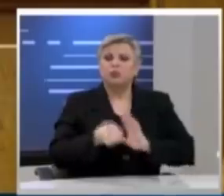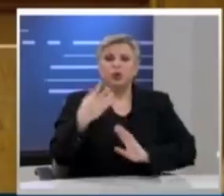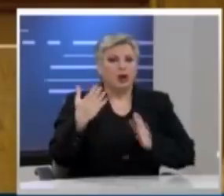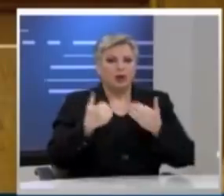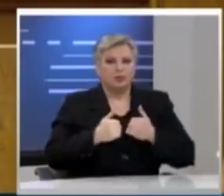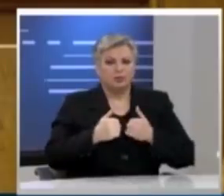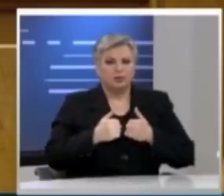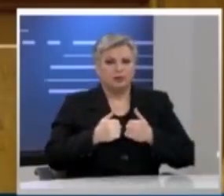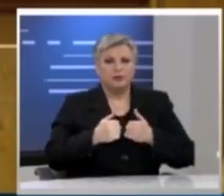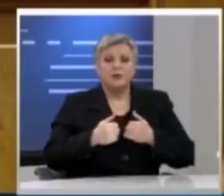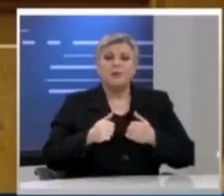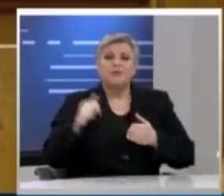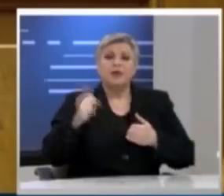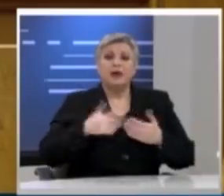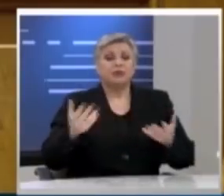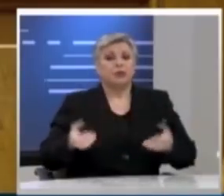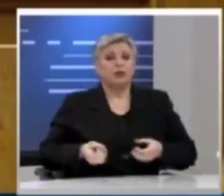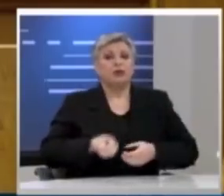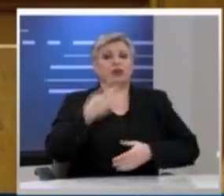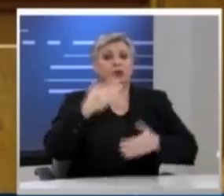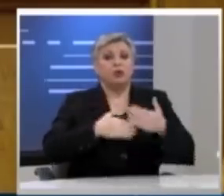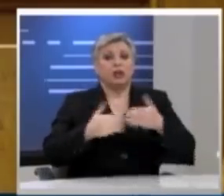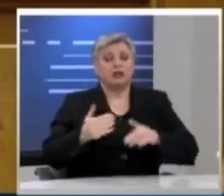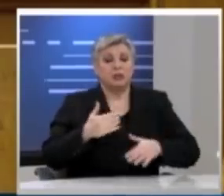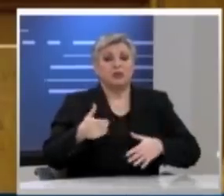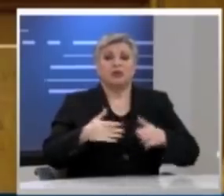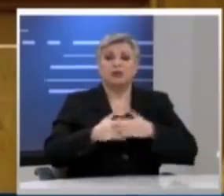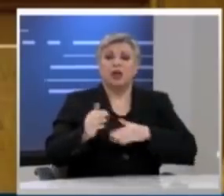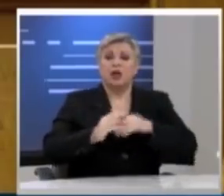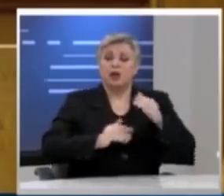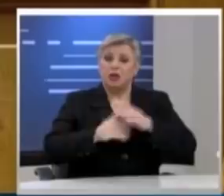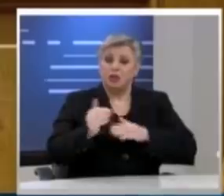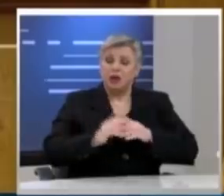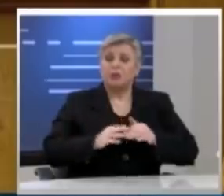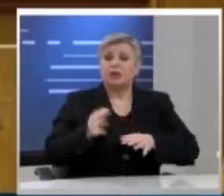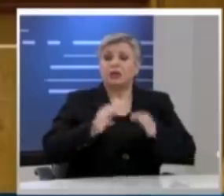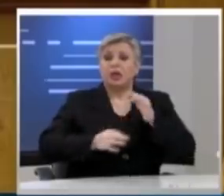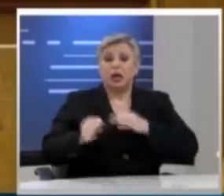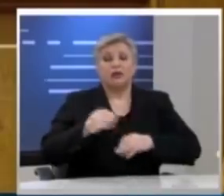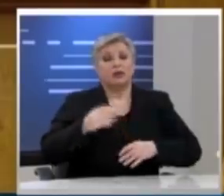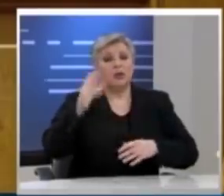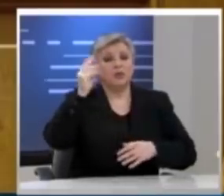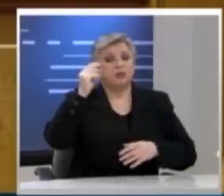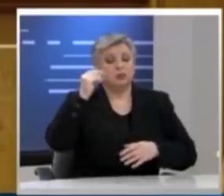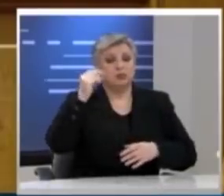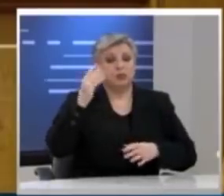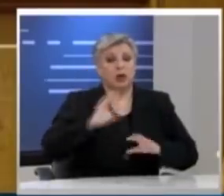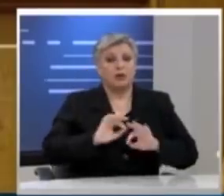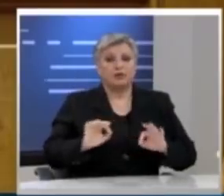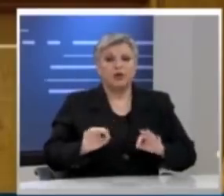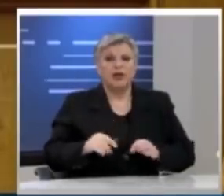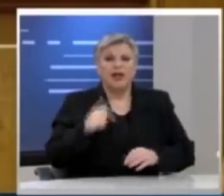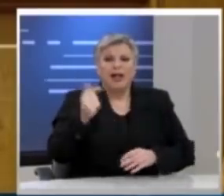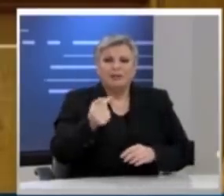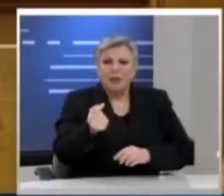τη στιγμή μάλλιστα που δημιουργούνται τόσα νέα τμήματα και θέλετε να τα βαφτίσετε και πανεπιστημιακά είναι κυριολεκτικά σταγόνας